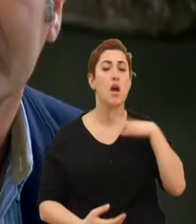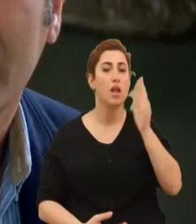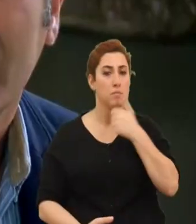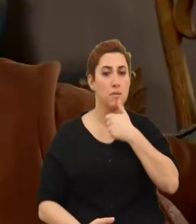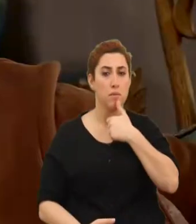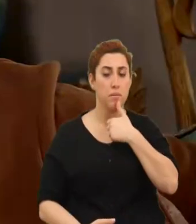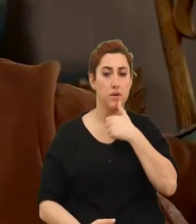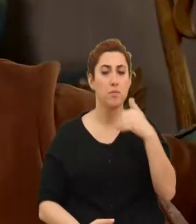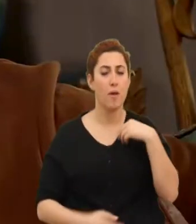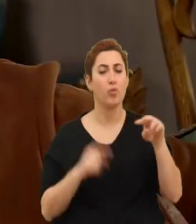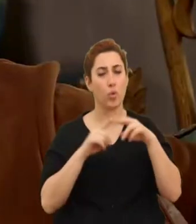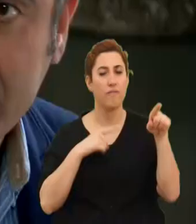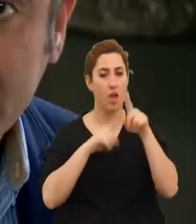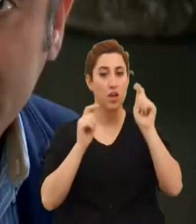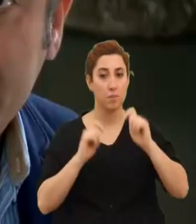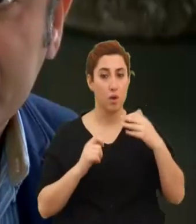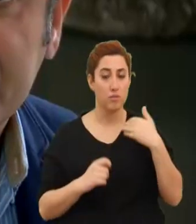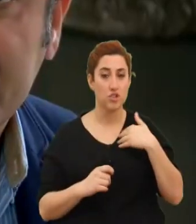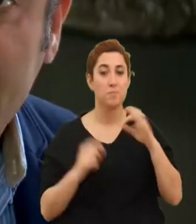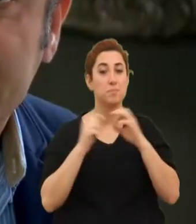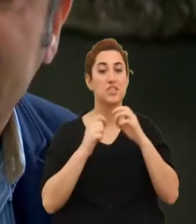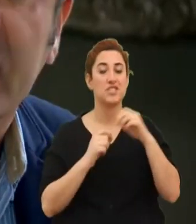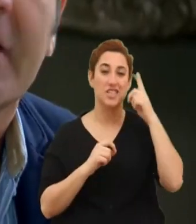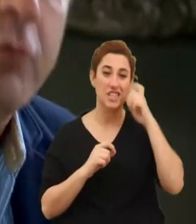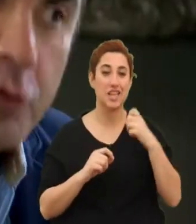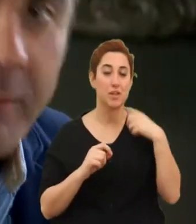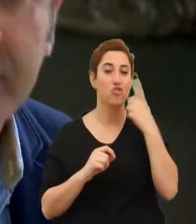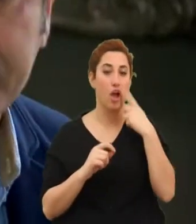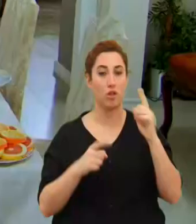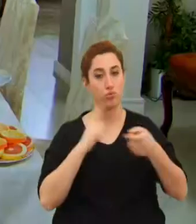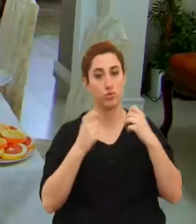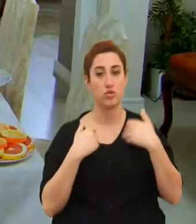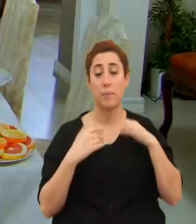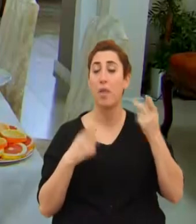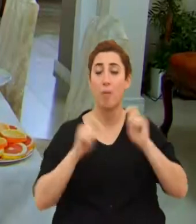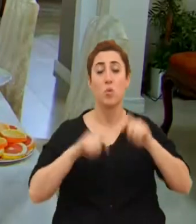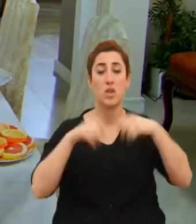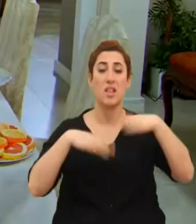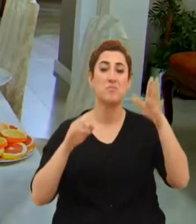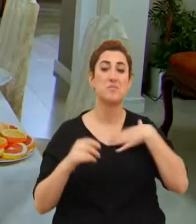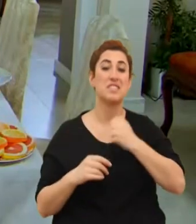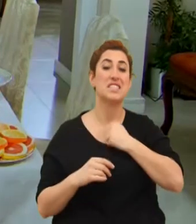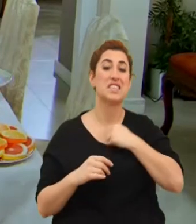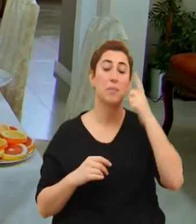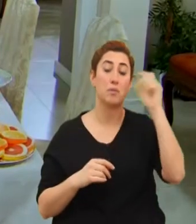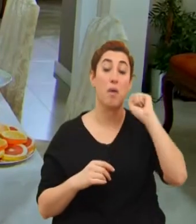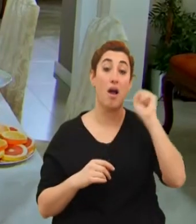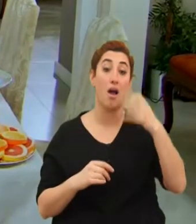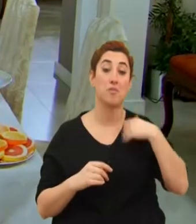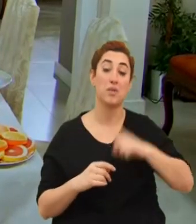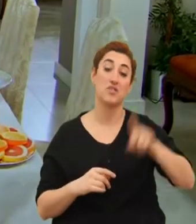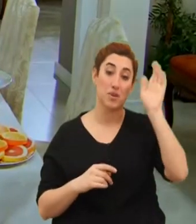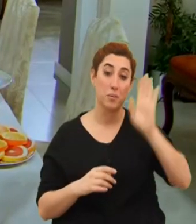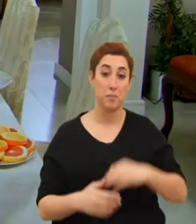etmeyin babacığım. Ben Nurhan'ı takip edeceğim. Biricik'i ikna edecek delilleri bulacağım. Ne ederseniz edin. Benim sıkıntıdan başım ağrıdı zaten.